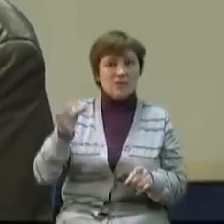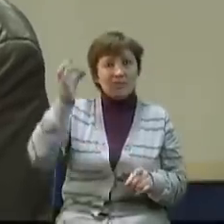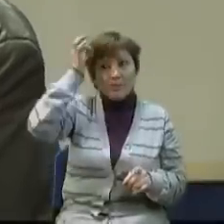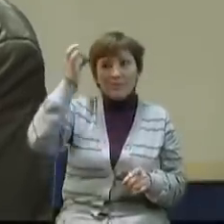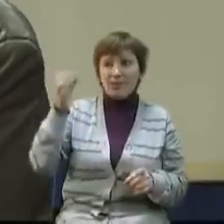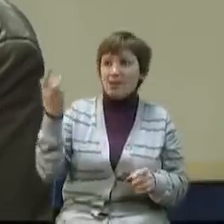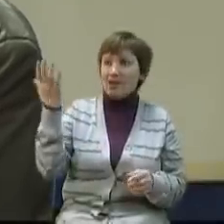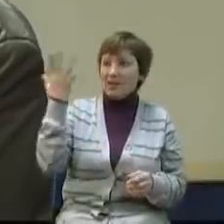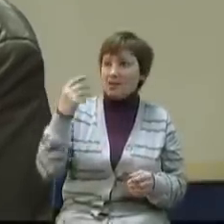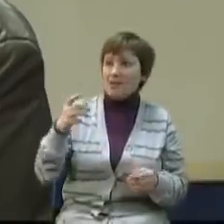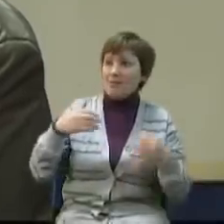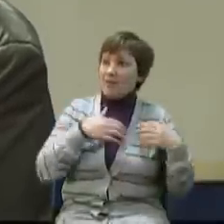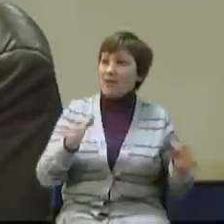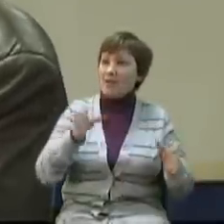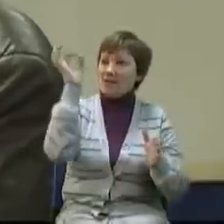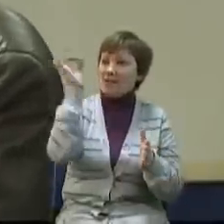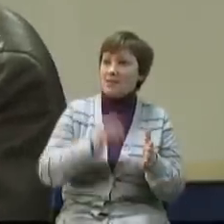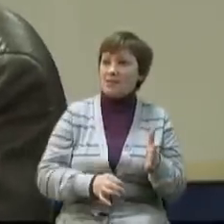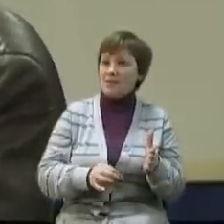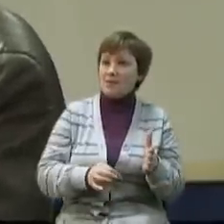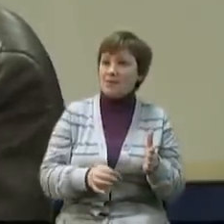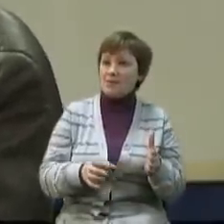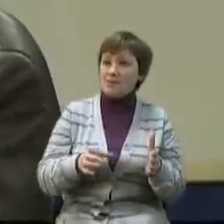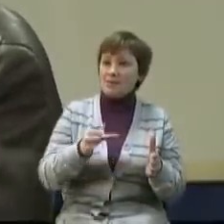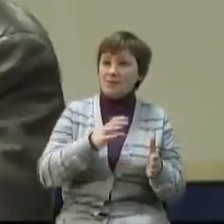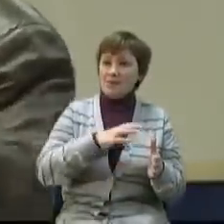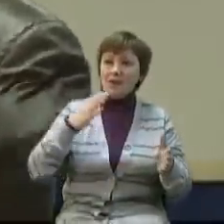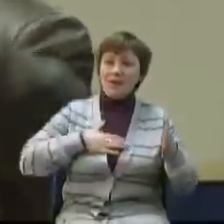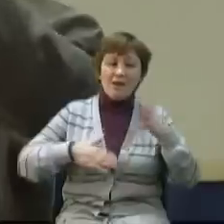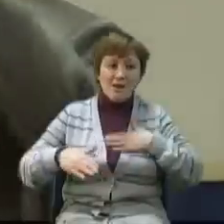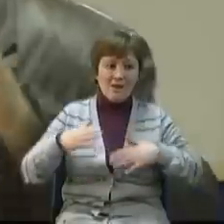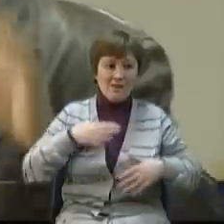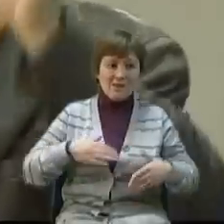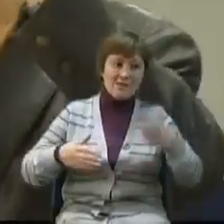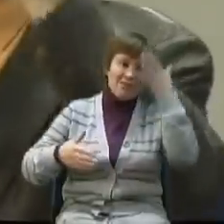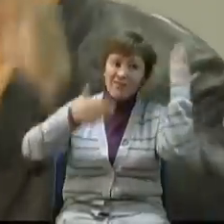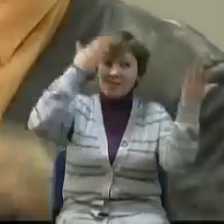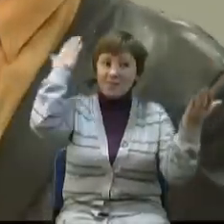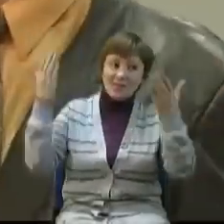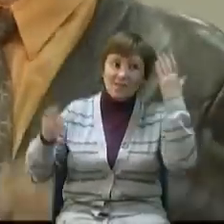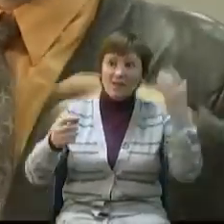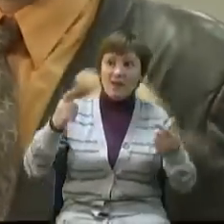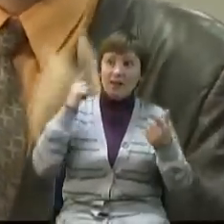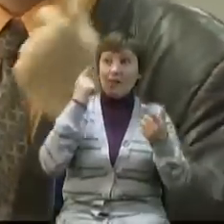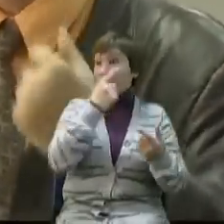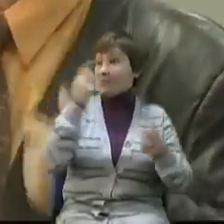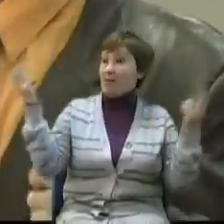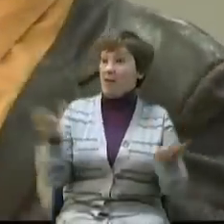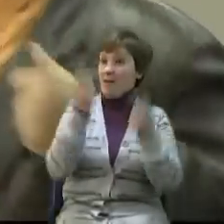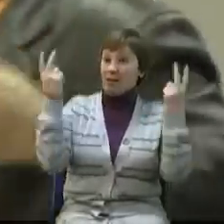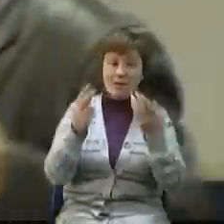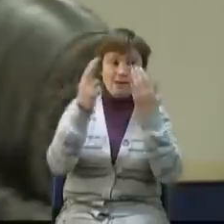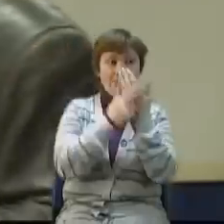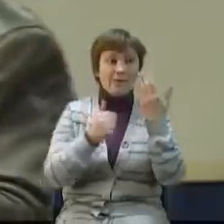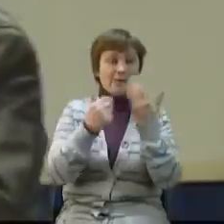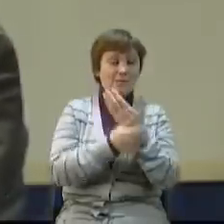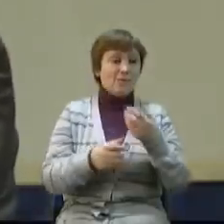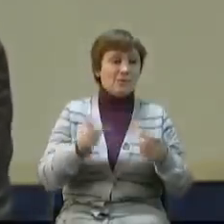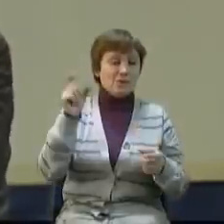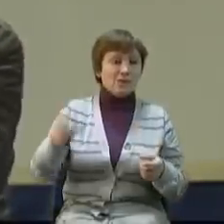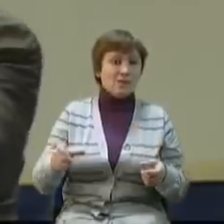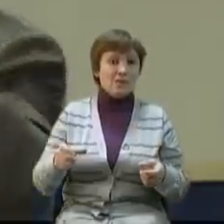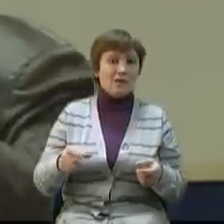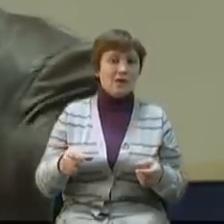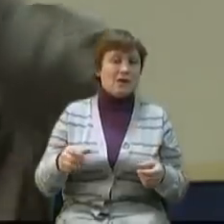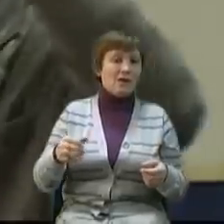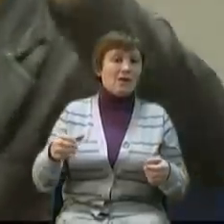своего уверования? Говорит, помним, конечно, помним. Так, я помните, как глаза горели, как Библию читали, как рвались